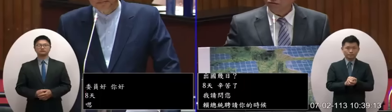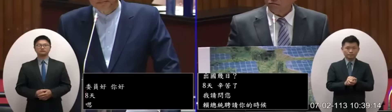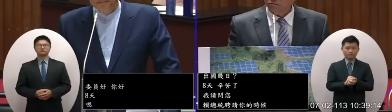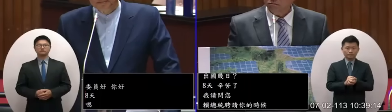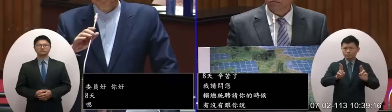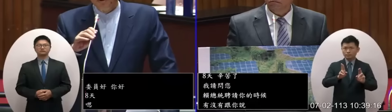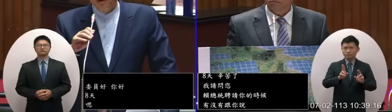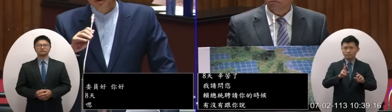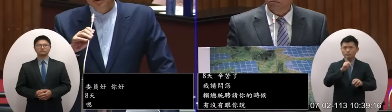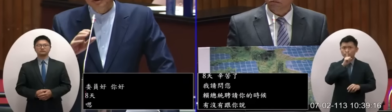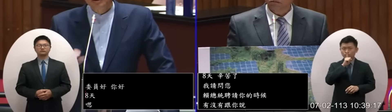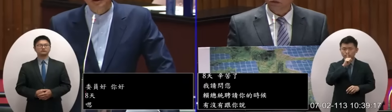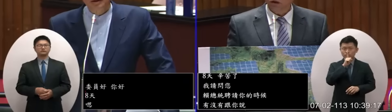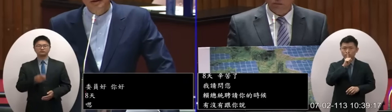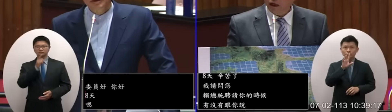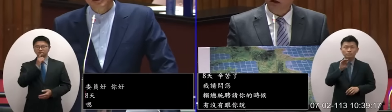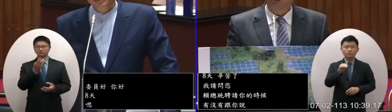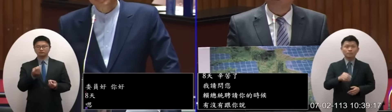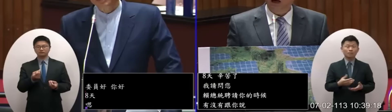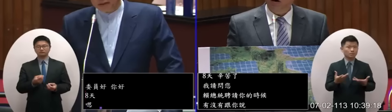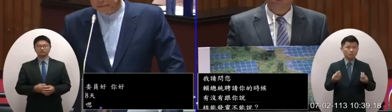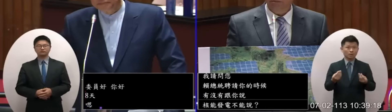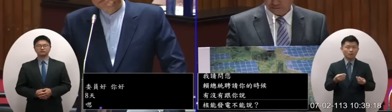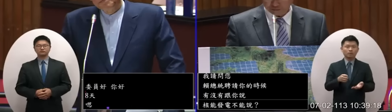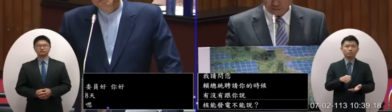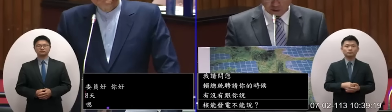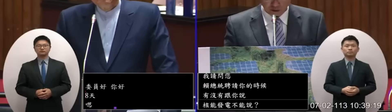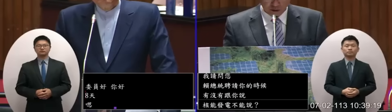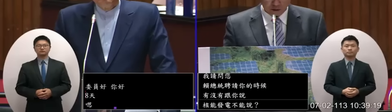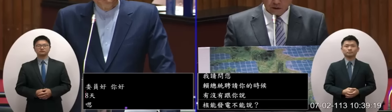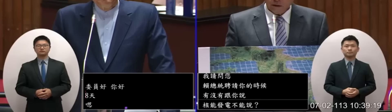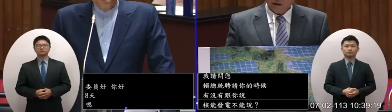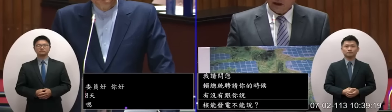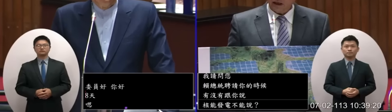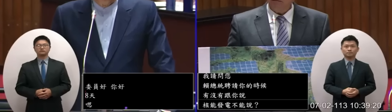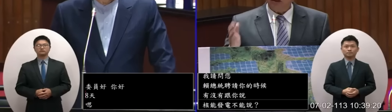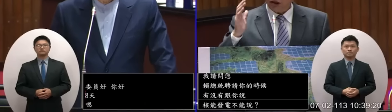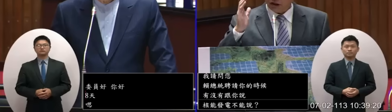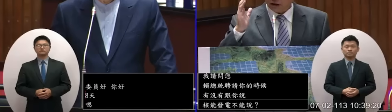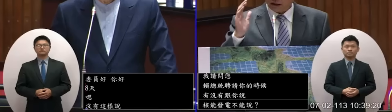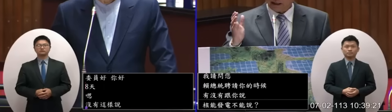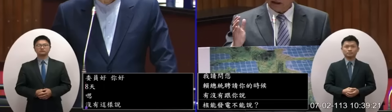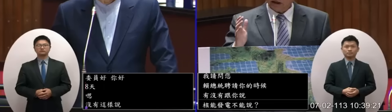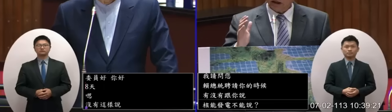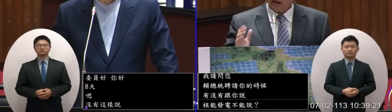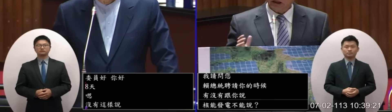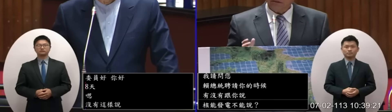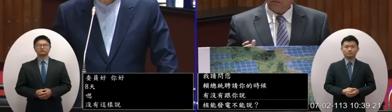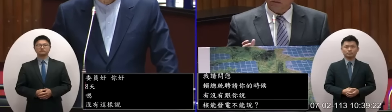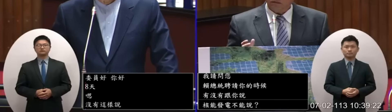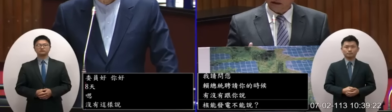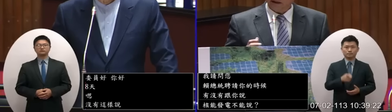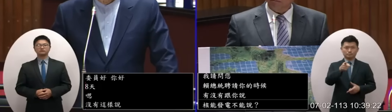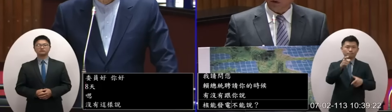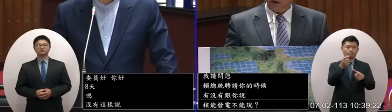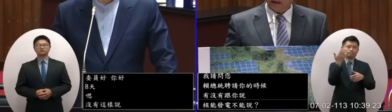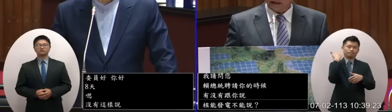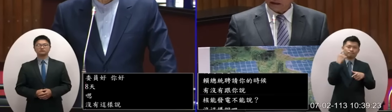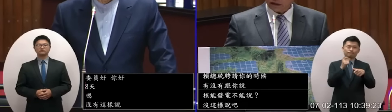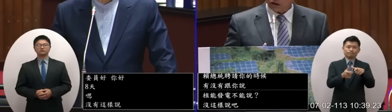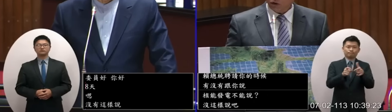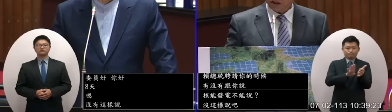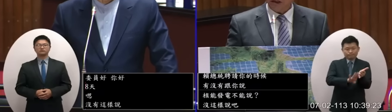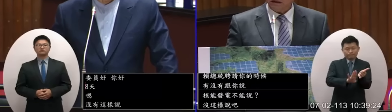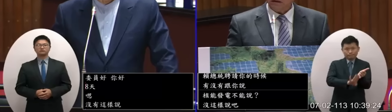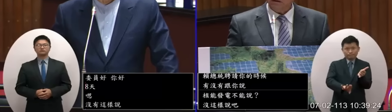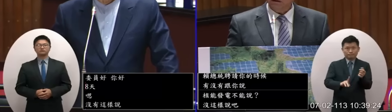讲。 无安尼讲。 伊无安尼讲嘛吼。啊，你嘛是一个企业，咱南部囡仔